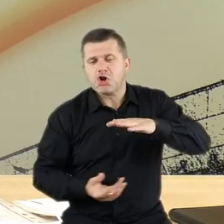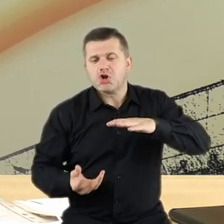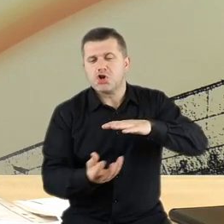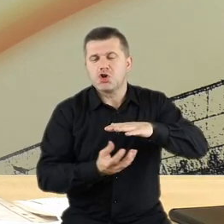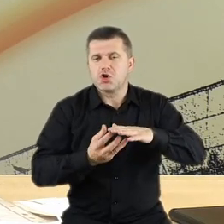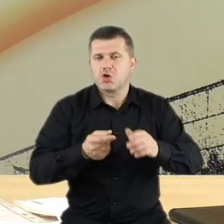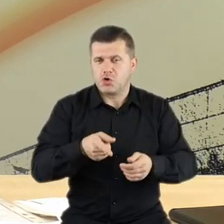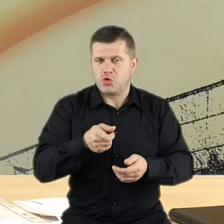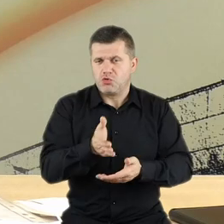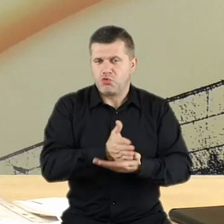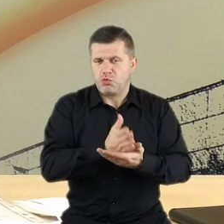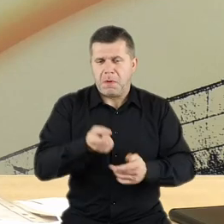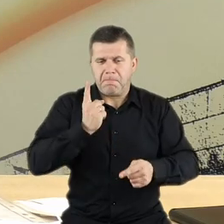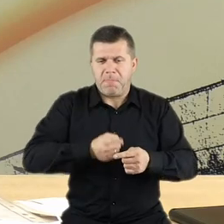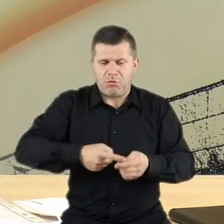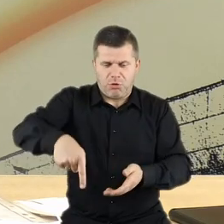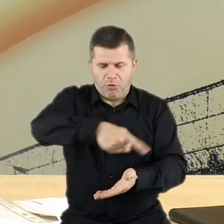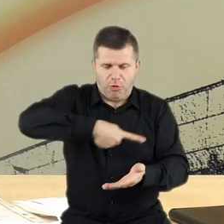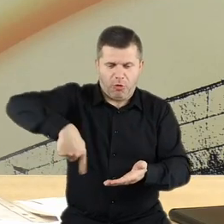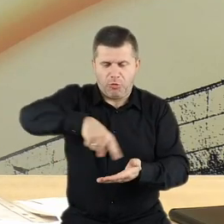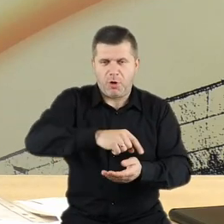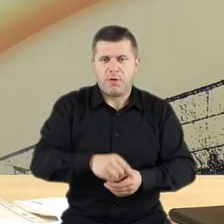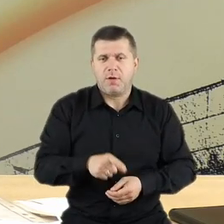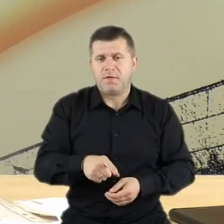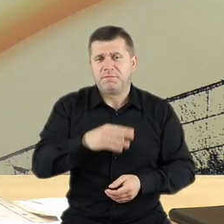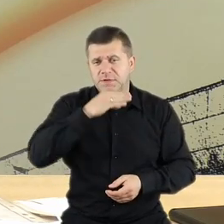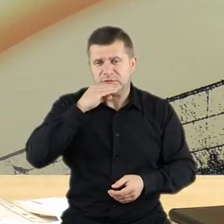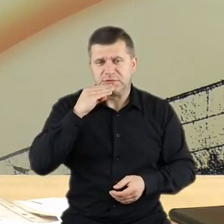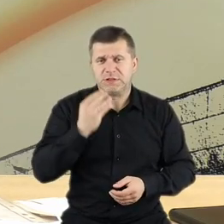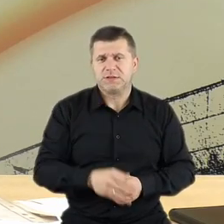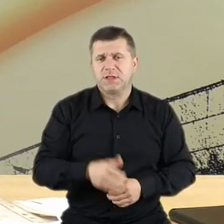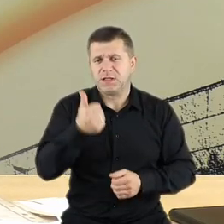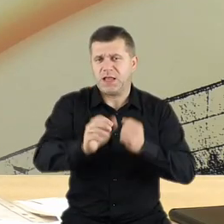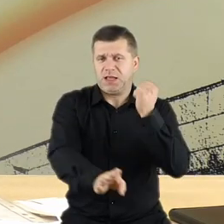i to było takie metalowe okrągłe do tego wystarczył taki kijek